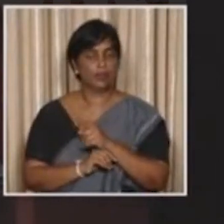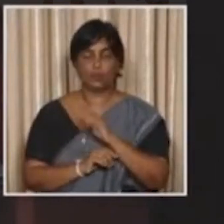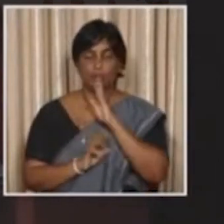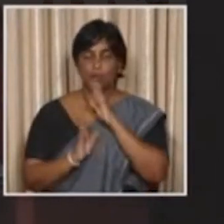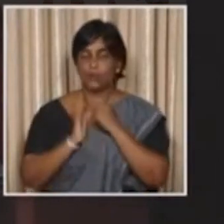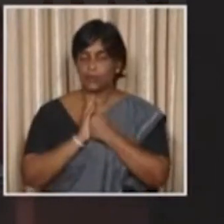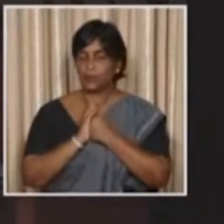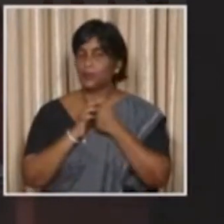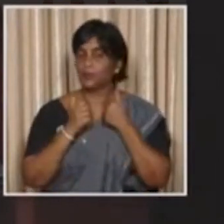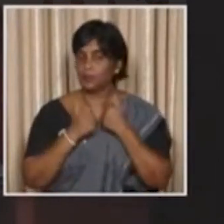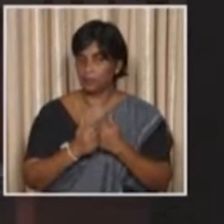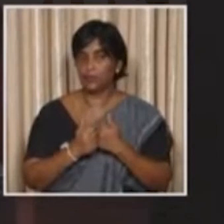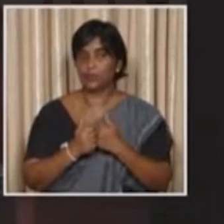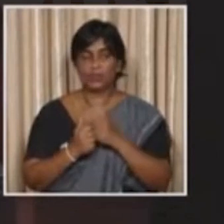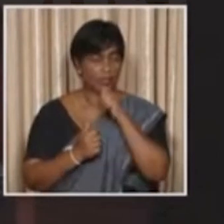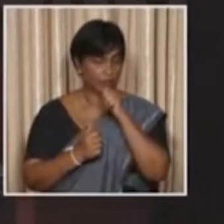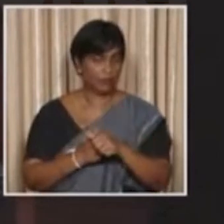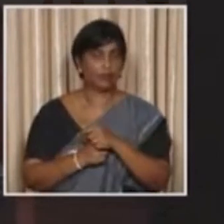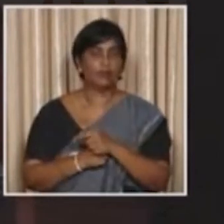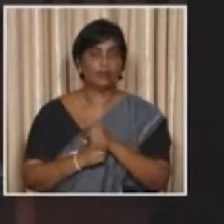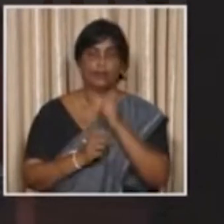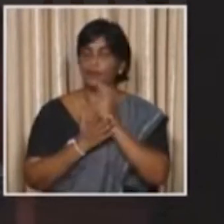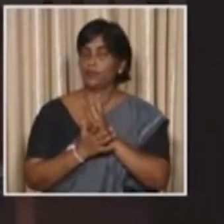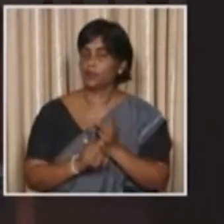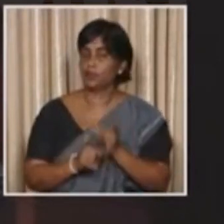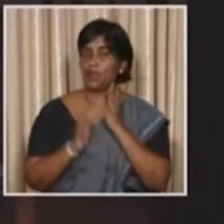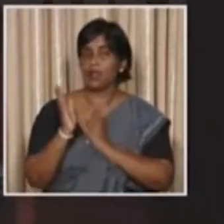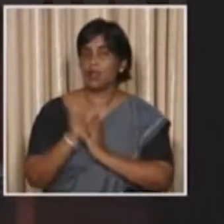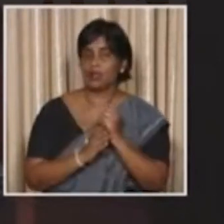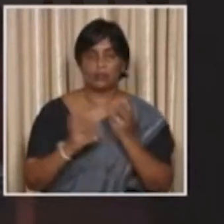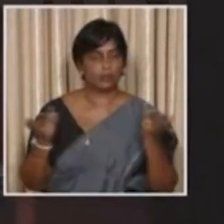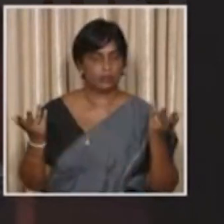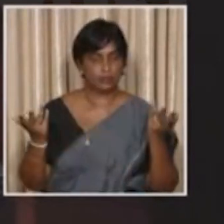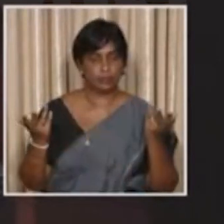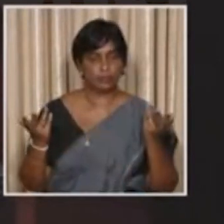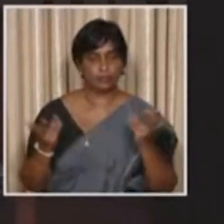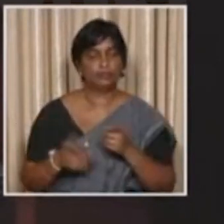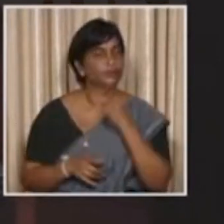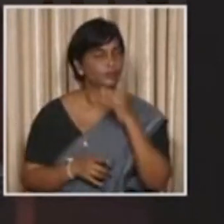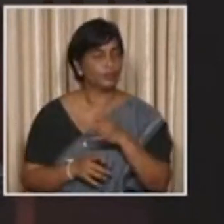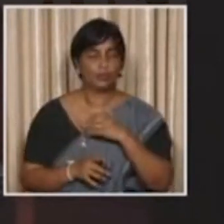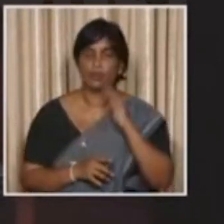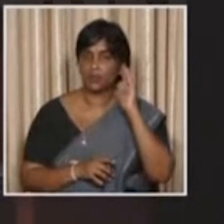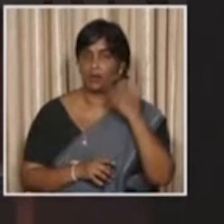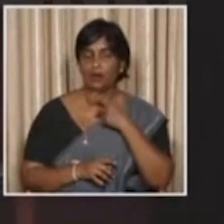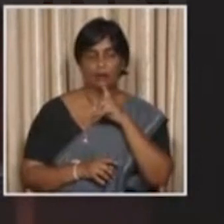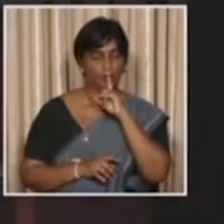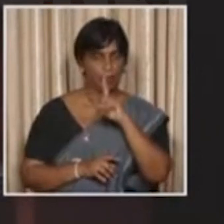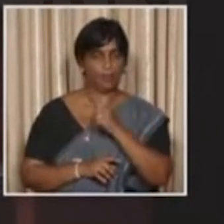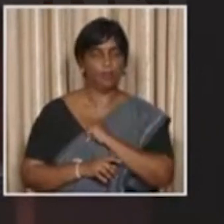සීලාචාර සදාචාරාත්මක නිත්‍යානුකූල ව්‍යවස්ථානුකූල අයිතියක් නැහැ ඒ නිසා විශේෂයෙන්ම මම කියන්න